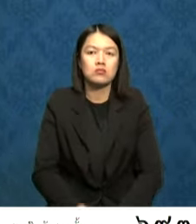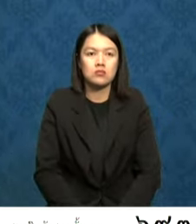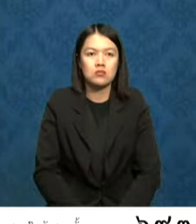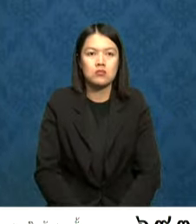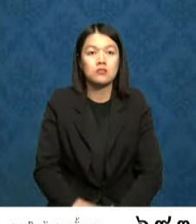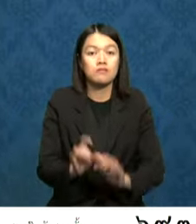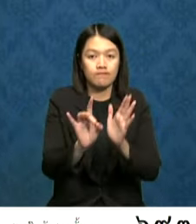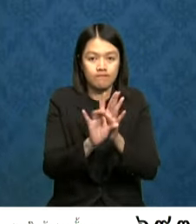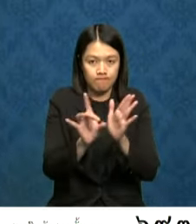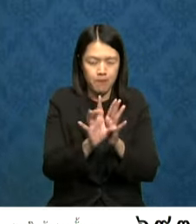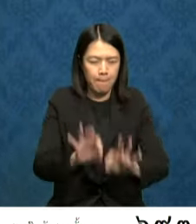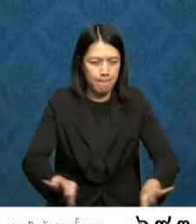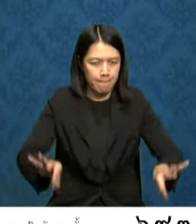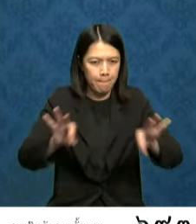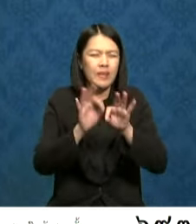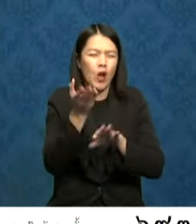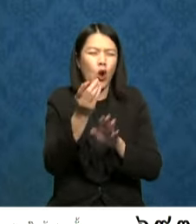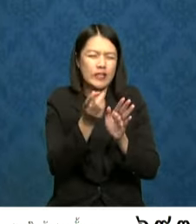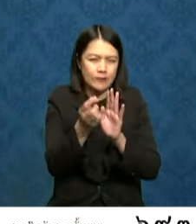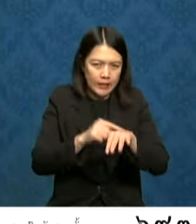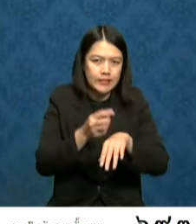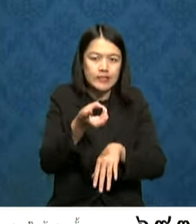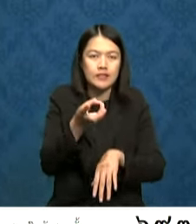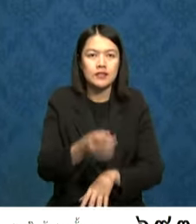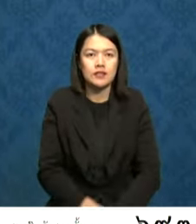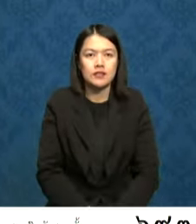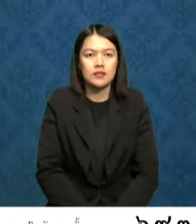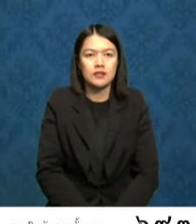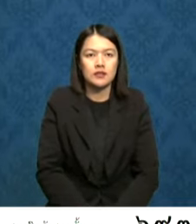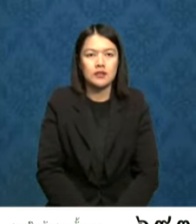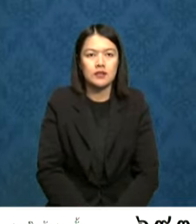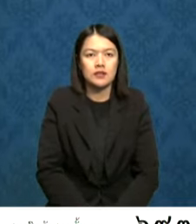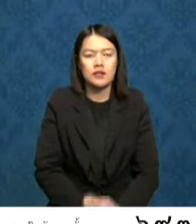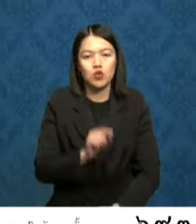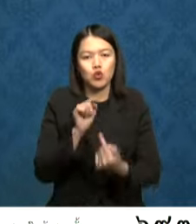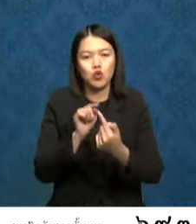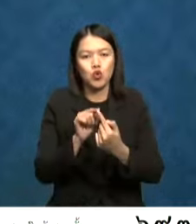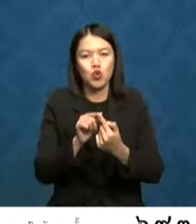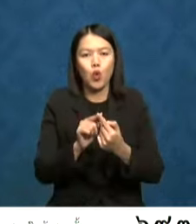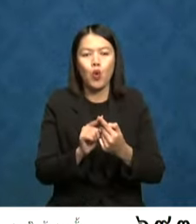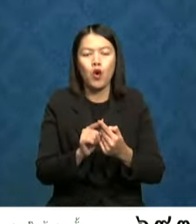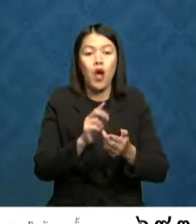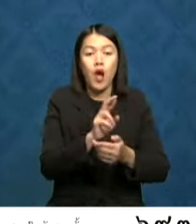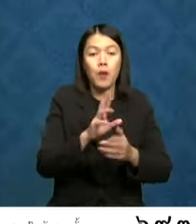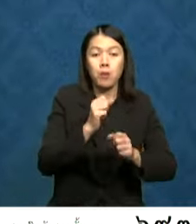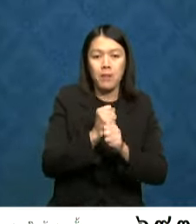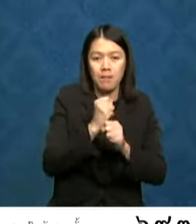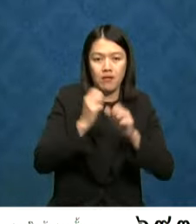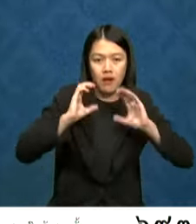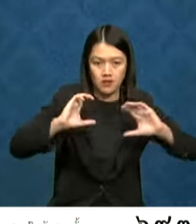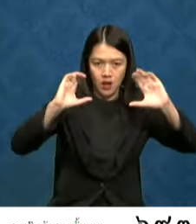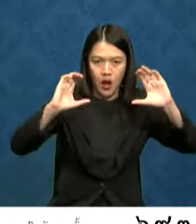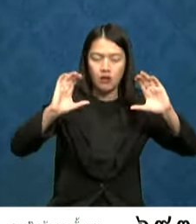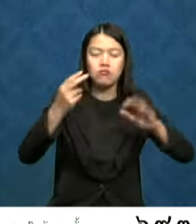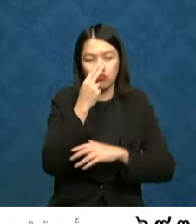และประเด็นสุดท้ายฉันคิดว่าสำคัญที่สุดจะขอเวลาอีกสักเล็กน้อยค่ะคือความท้าทายในเรื่องของการปฏิรูประบบราชการค่ะในความท้า